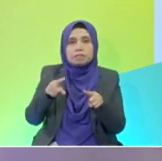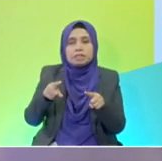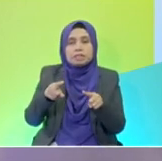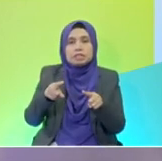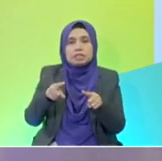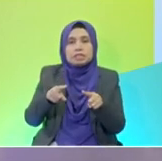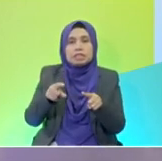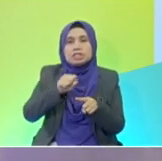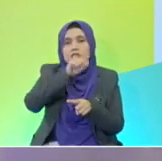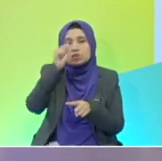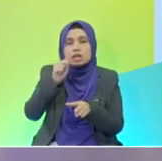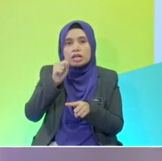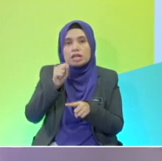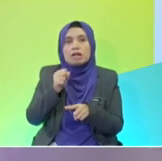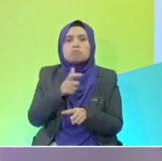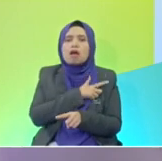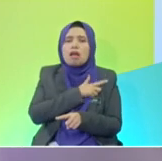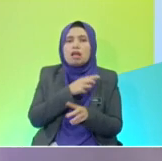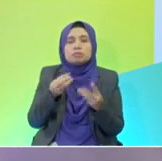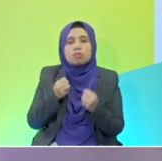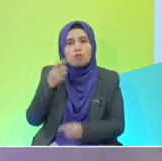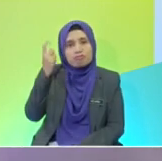di soalnya malas nabi